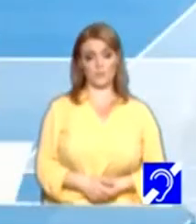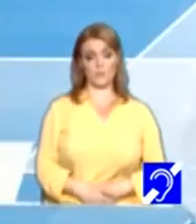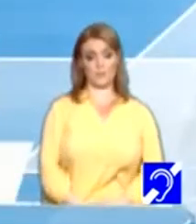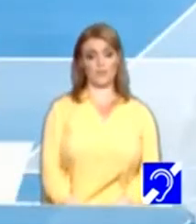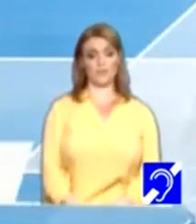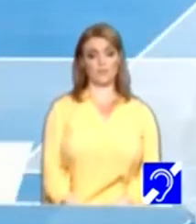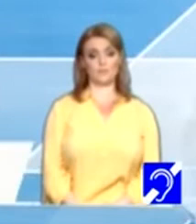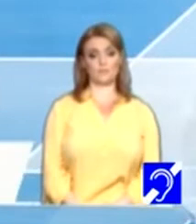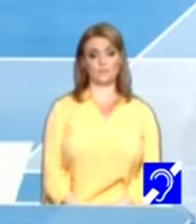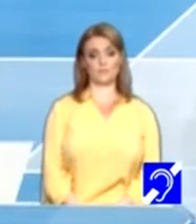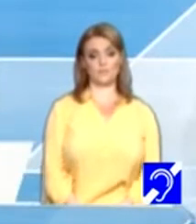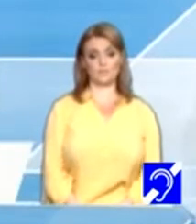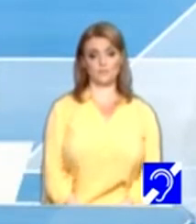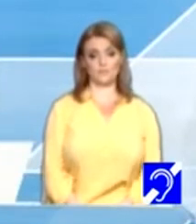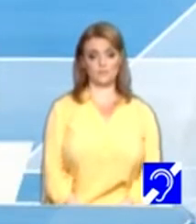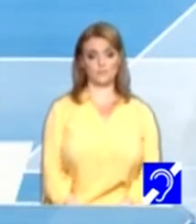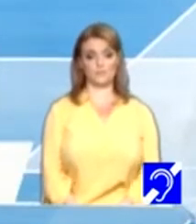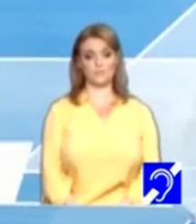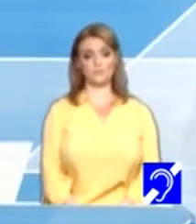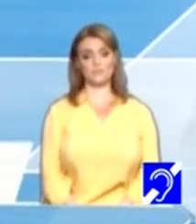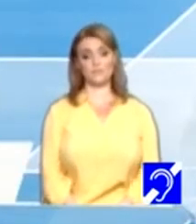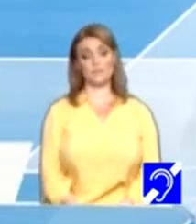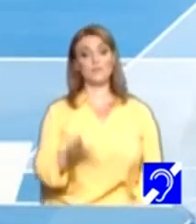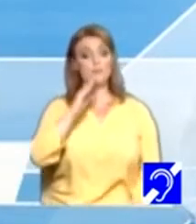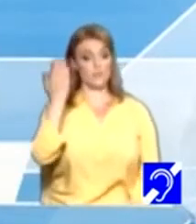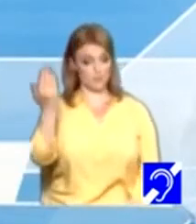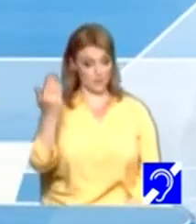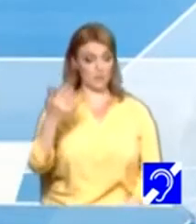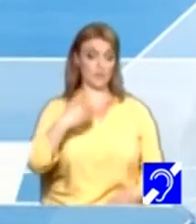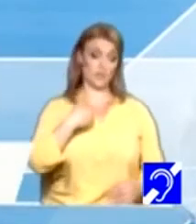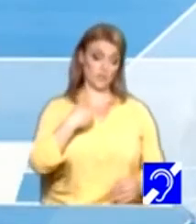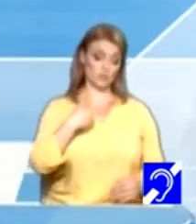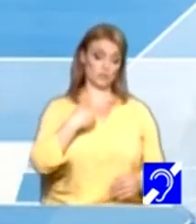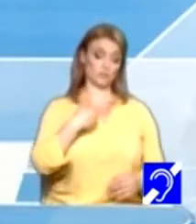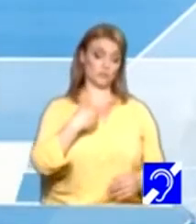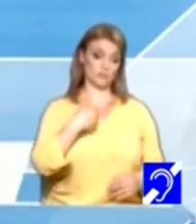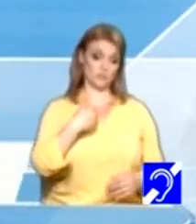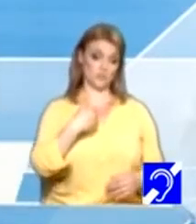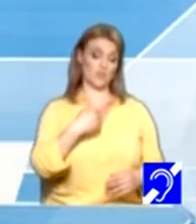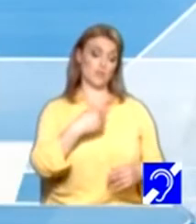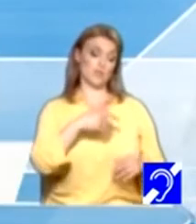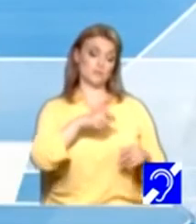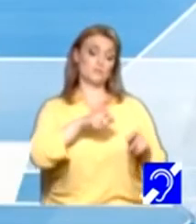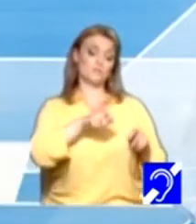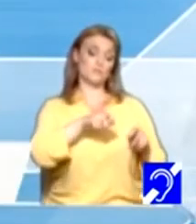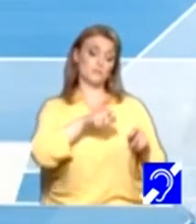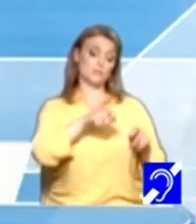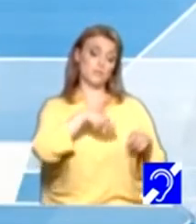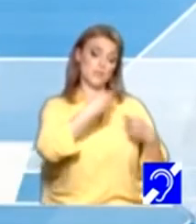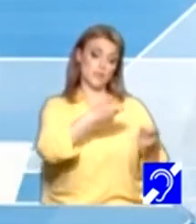Revin, pe dumneavoastră aș vrea să vă rog să îi adresați un mesaj tinerei, ultima tânără din